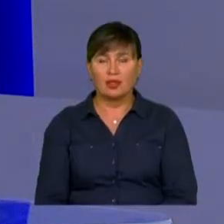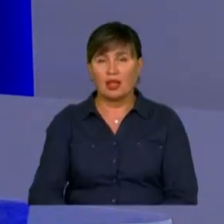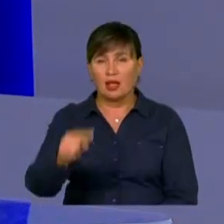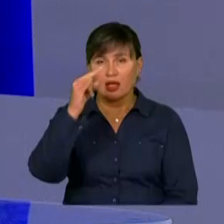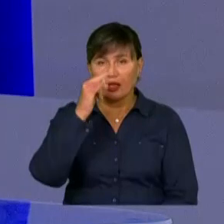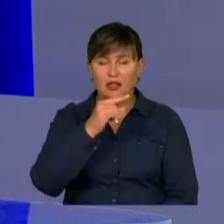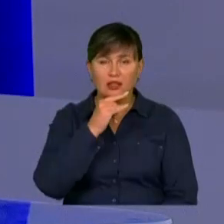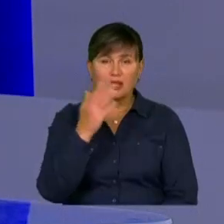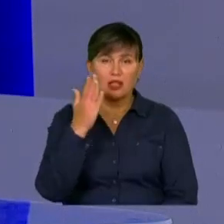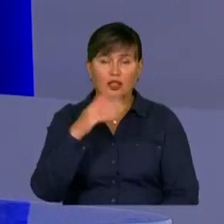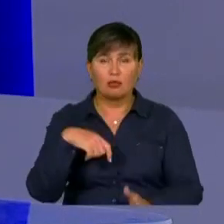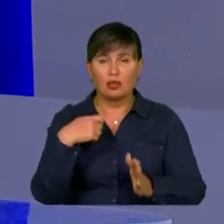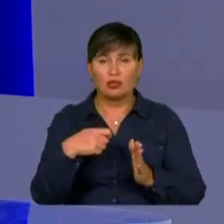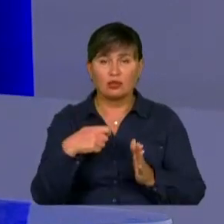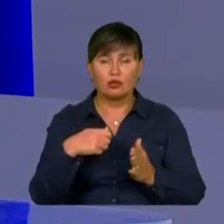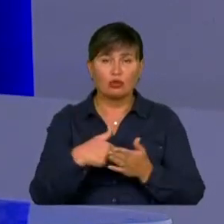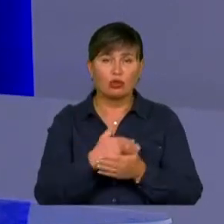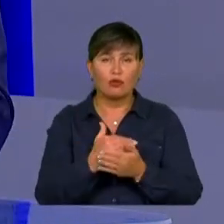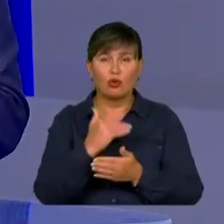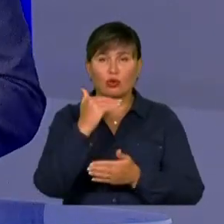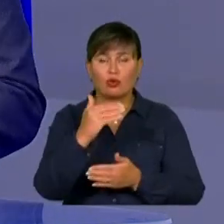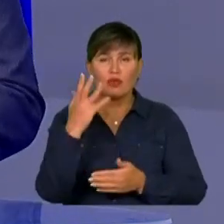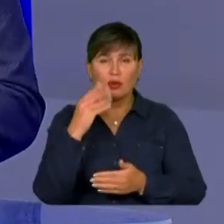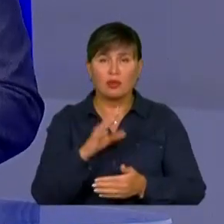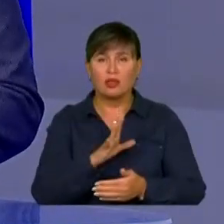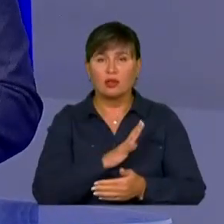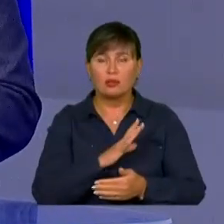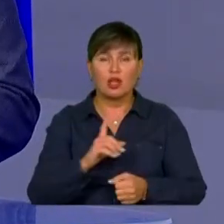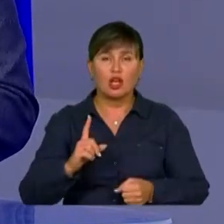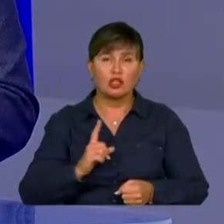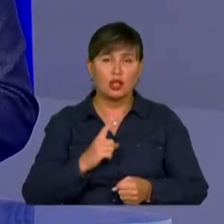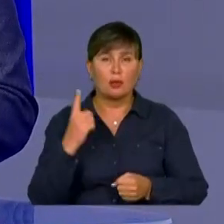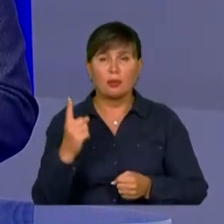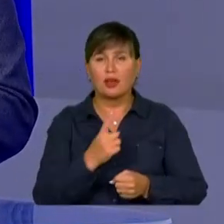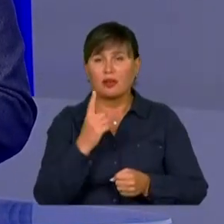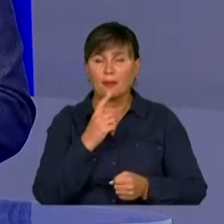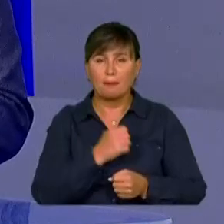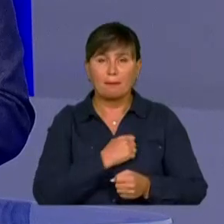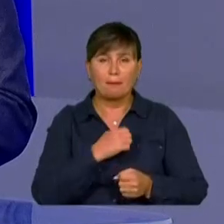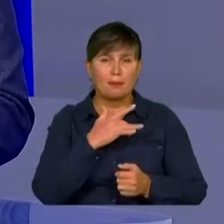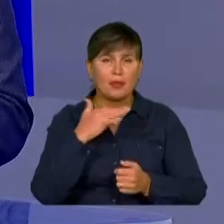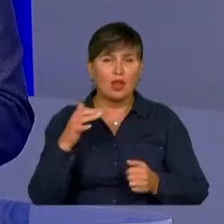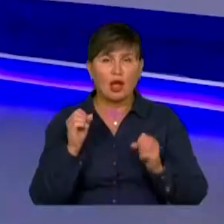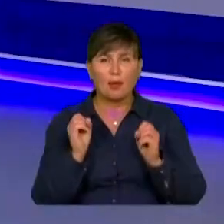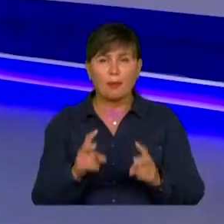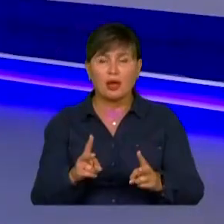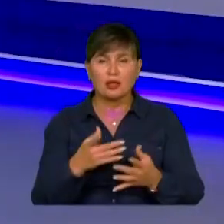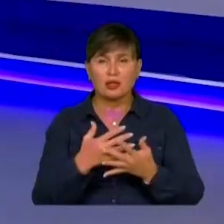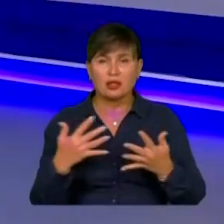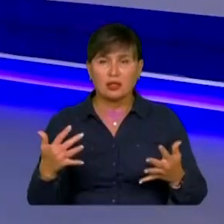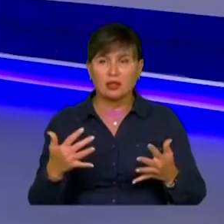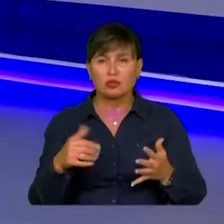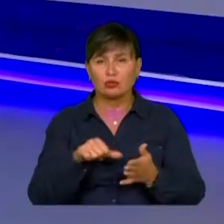Казахстанский кинематограф выходит на новый уровень. В Алматы состоялась ожидаемая премьера боевика со множеством опасных трюков и